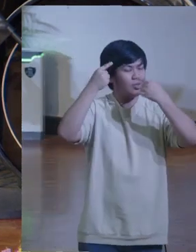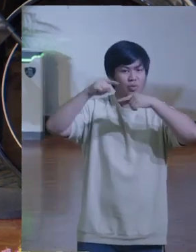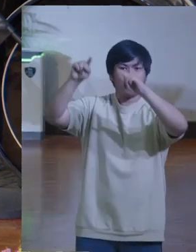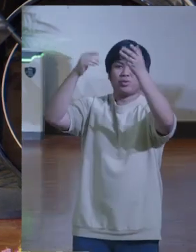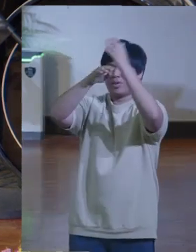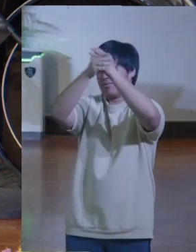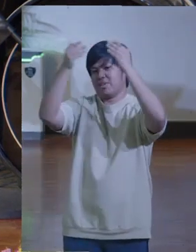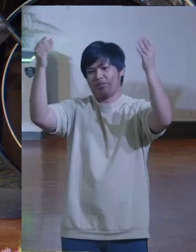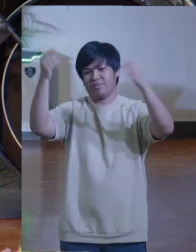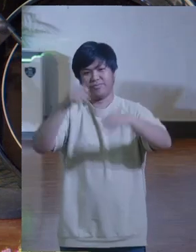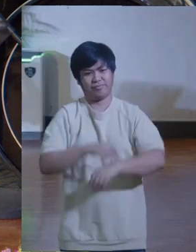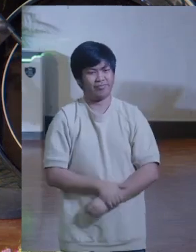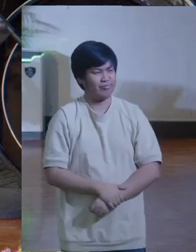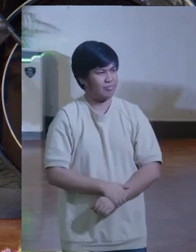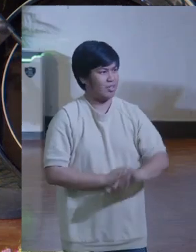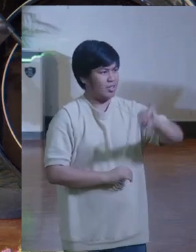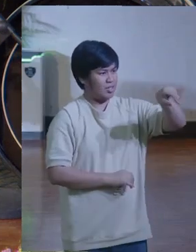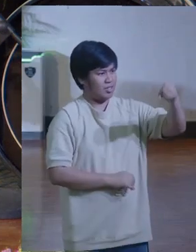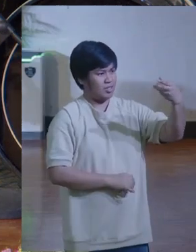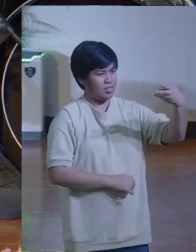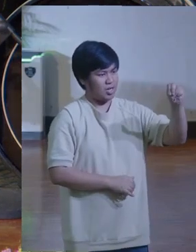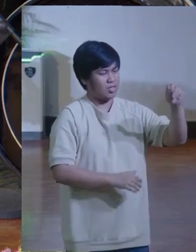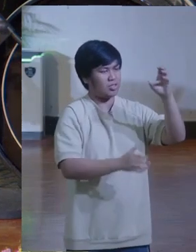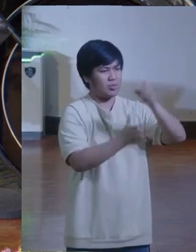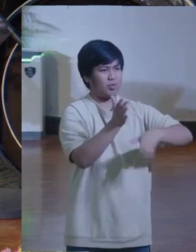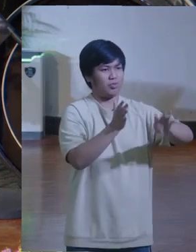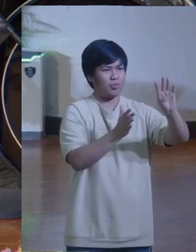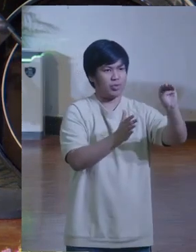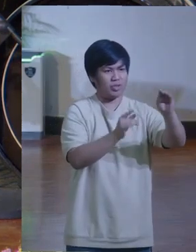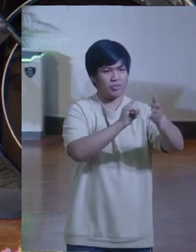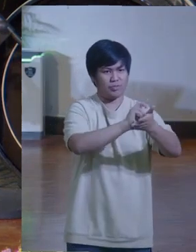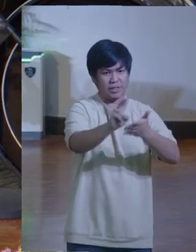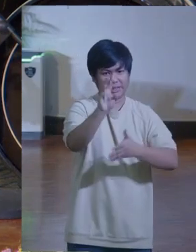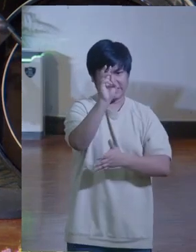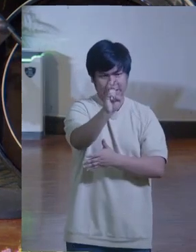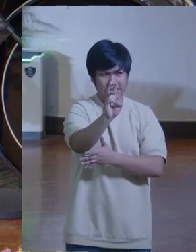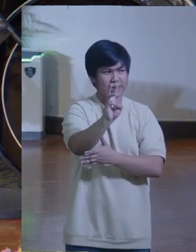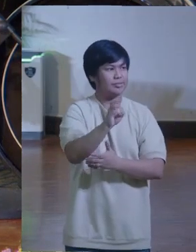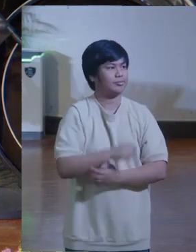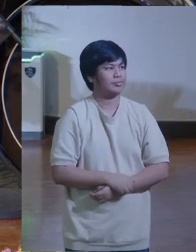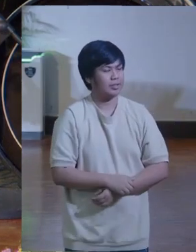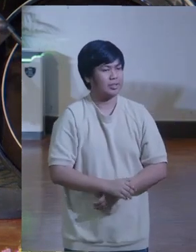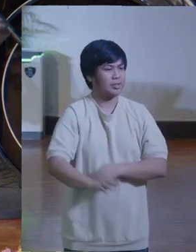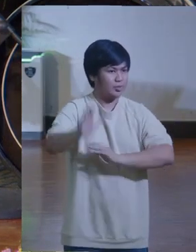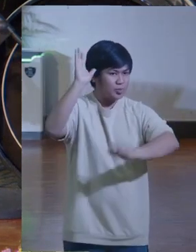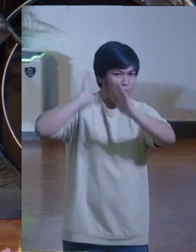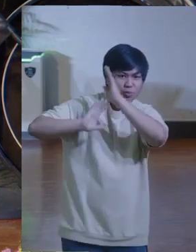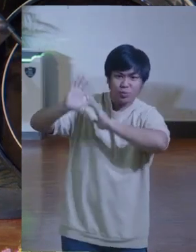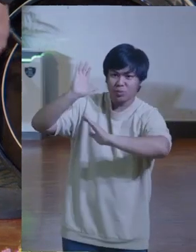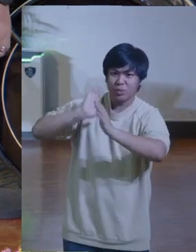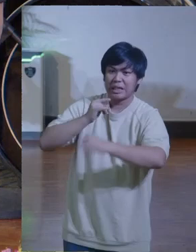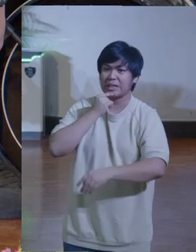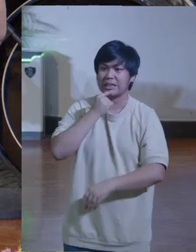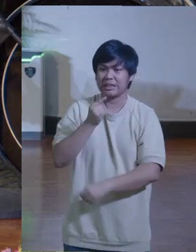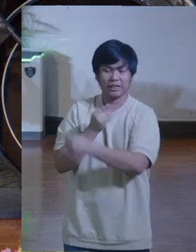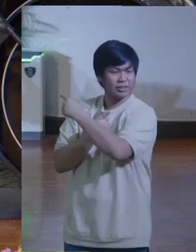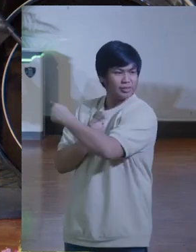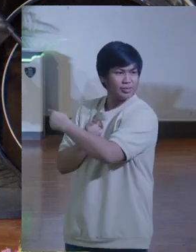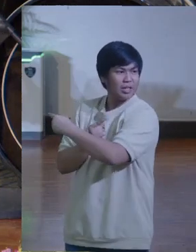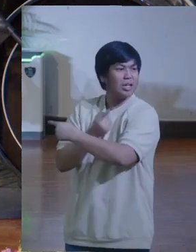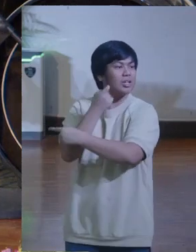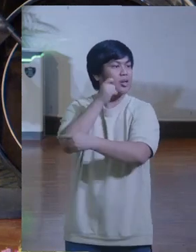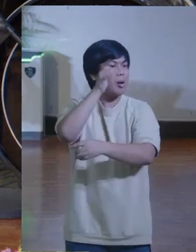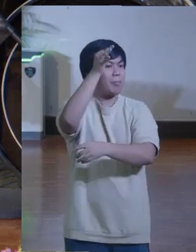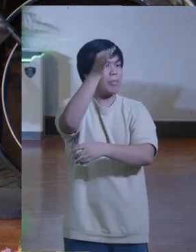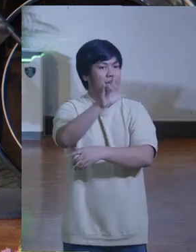Ama. John 14:6. Kanina pong umaga sa main service, pinarecite po ito